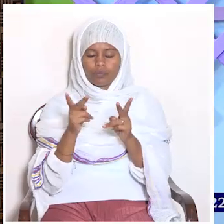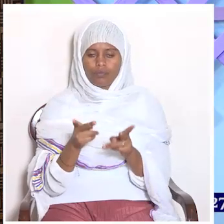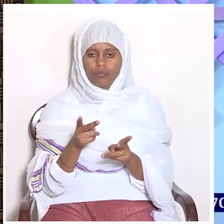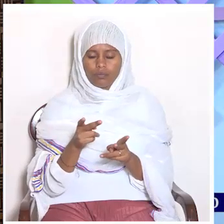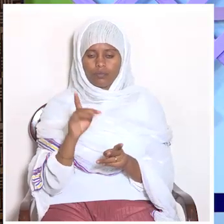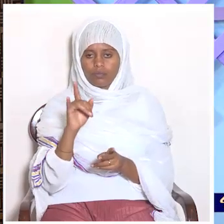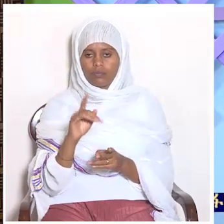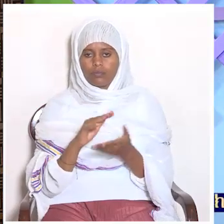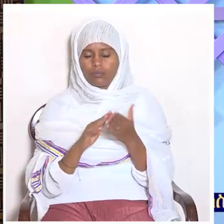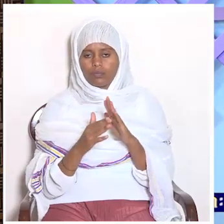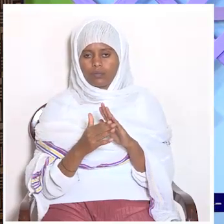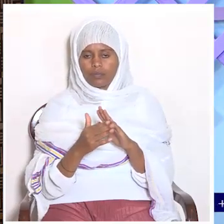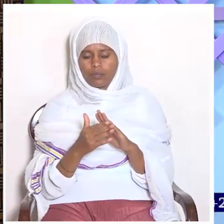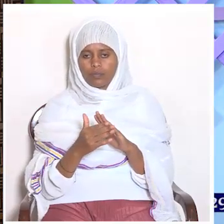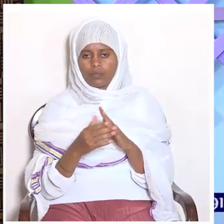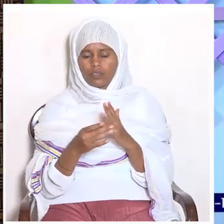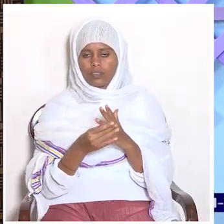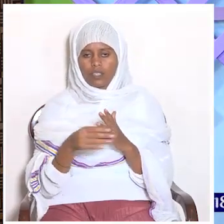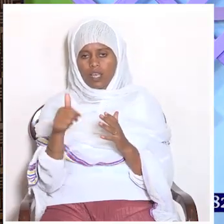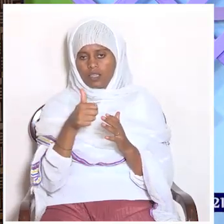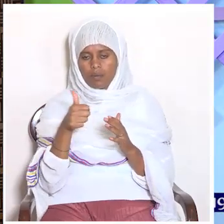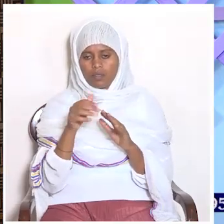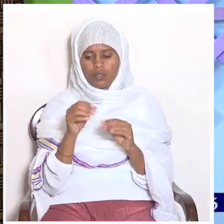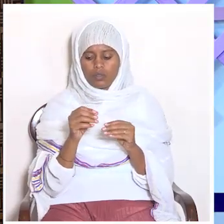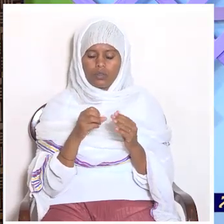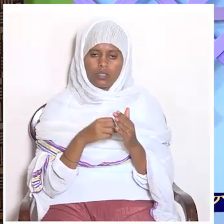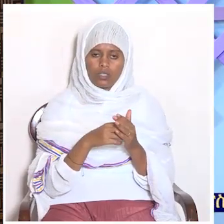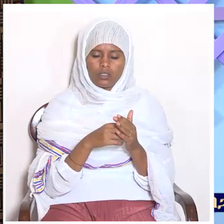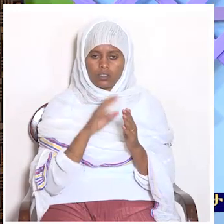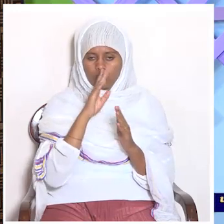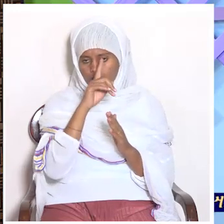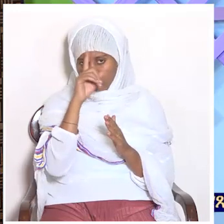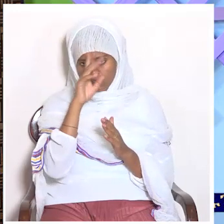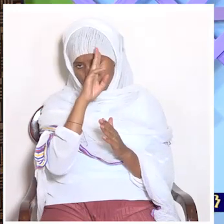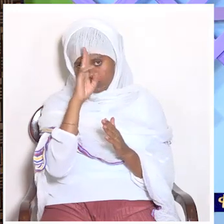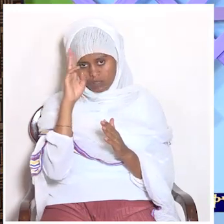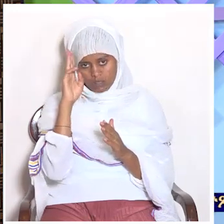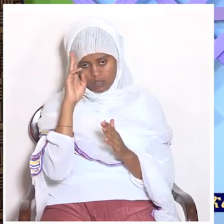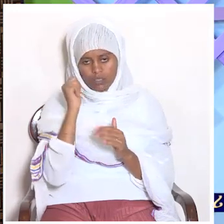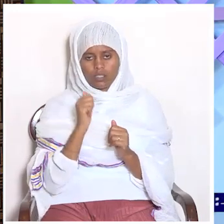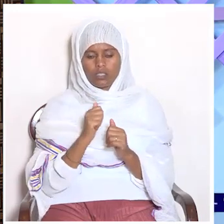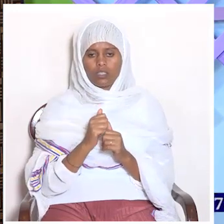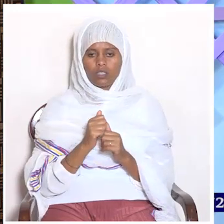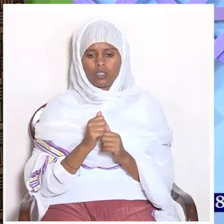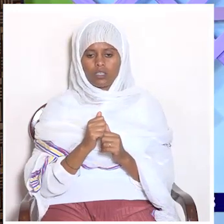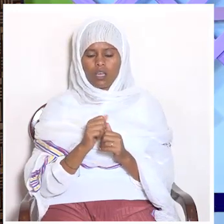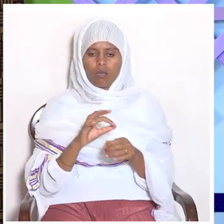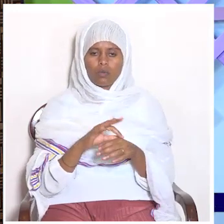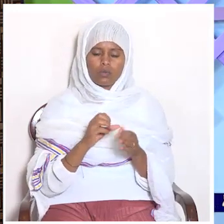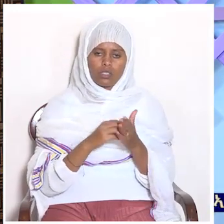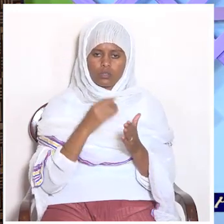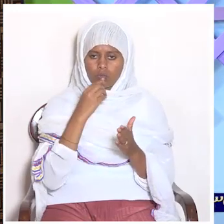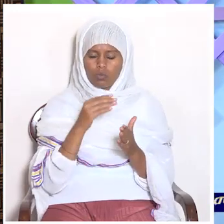زكريا عزما بيتس من بعد بيت نهي إرسابيت إيو سلزي قدس الرنجل كان